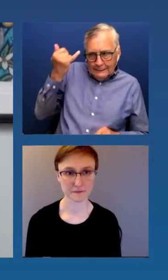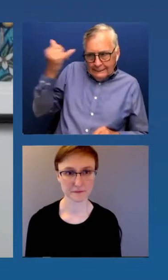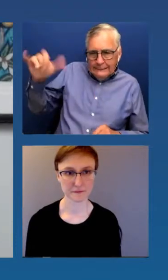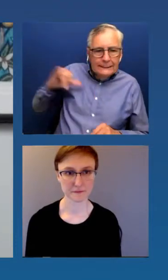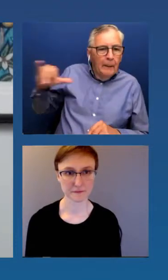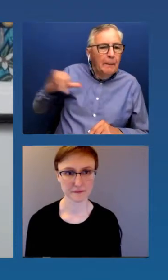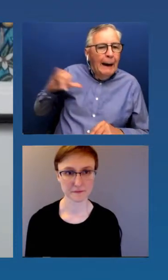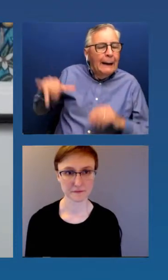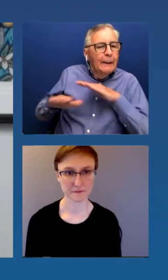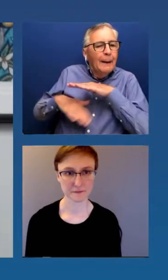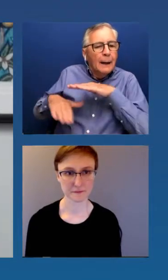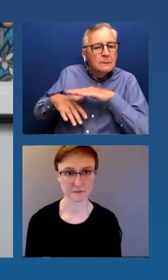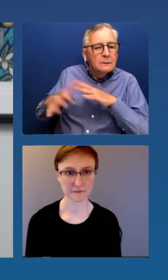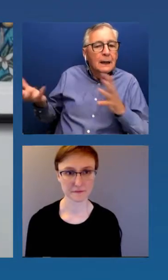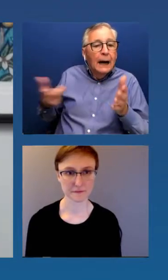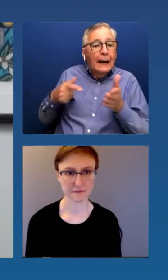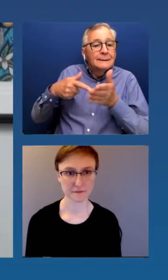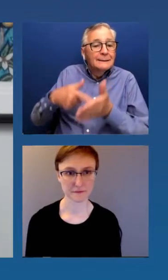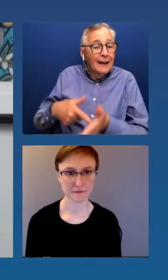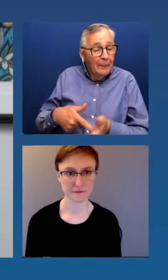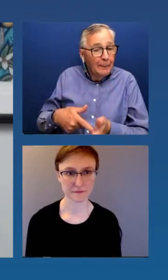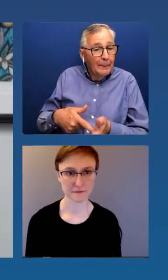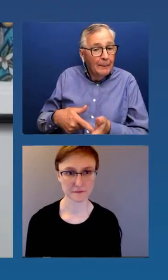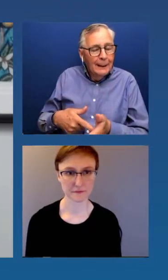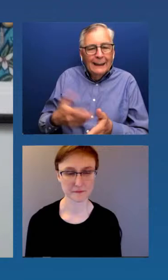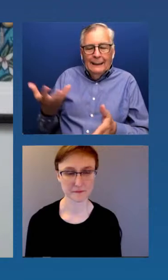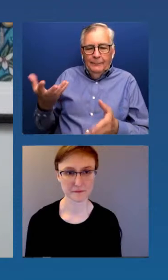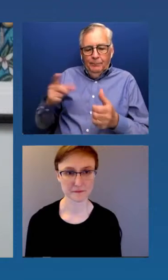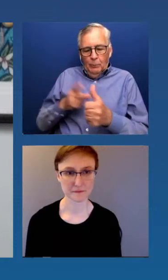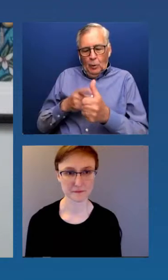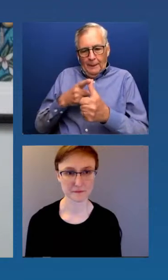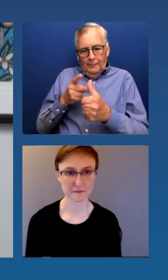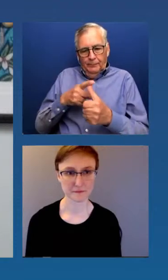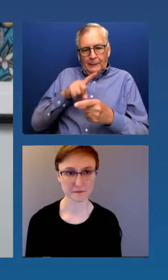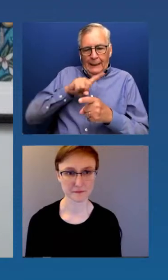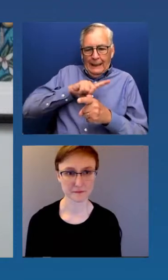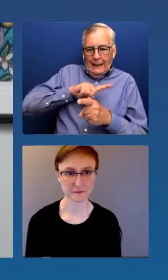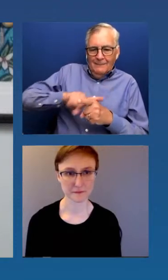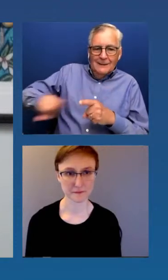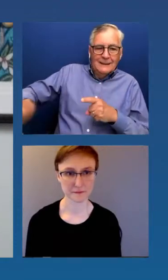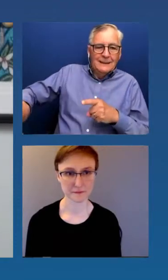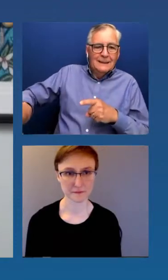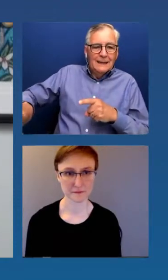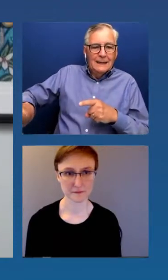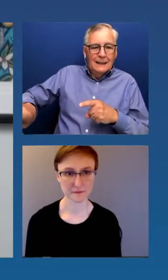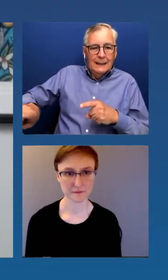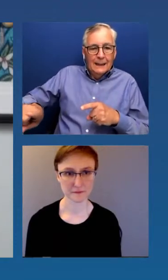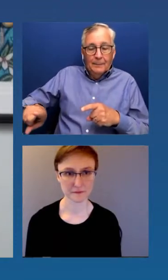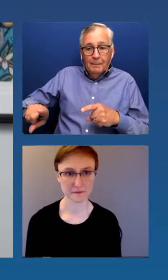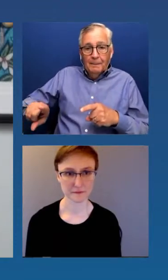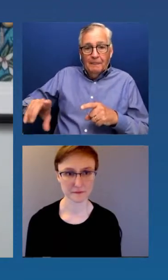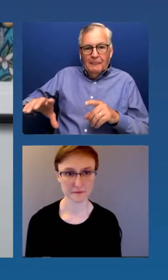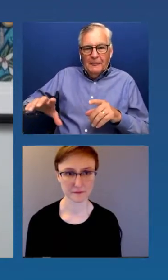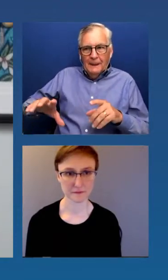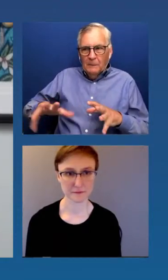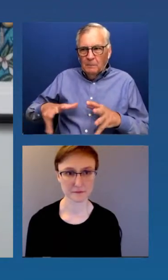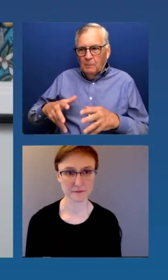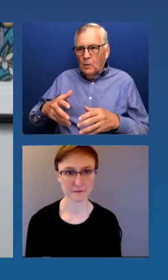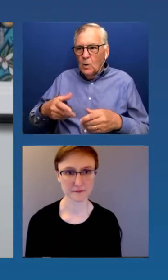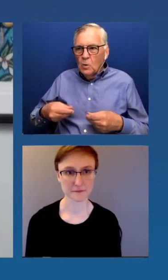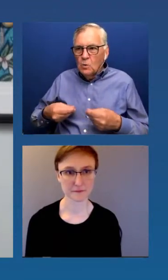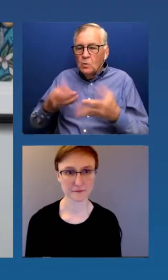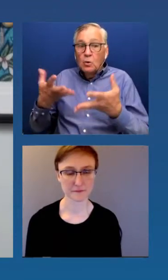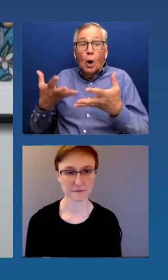la base. Par exemple, d'éviter les actions qui donnent plus de